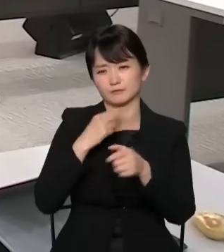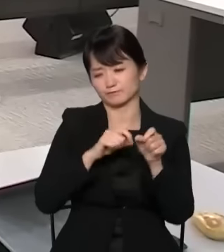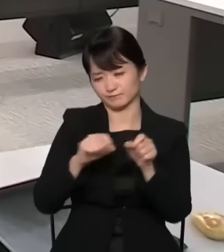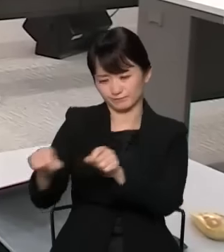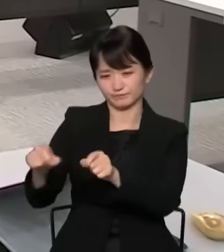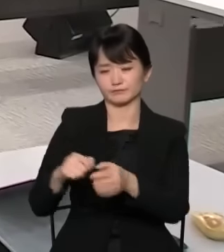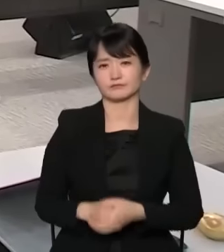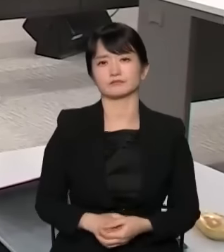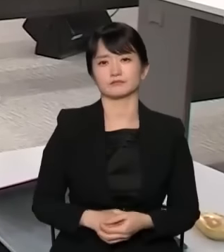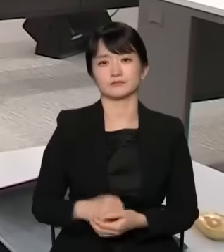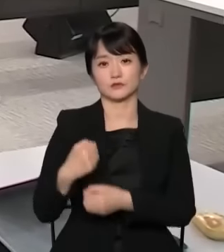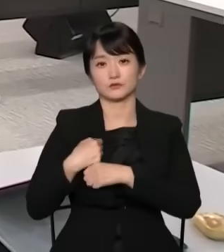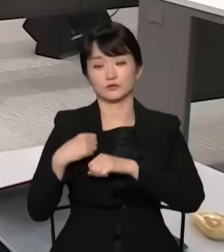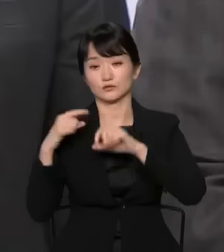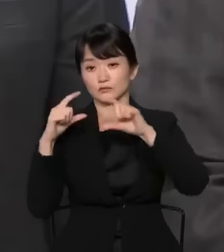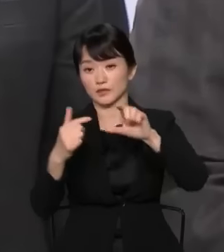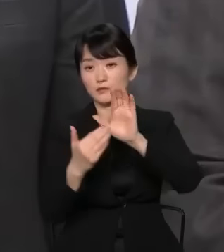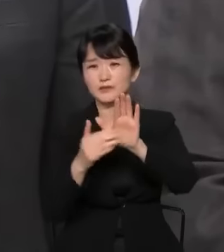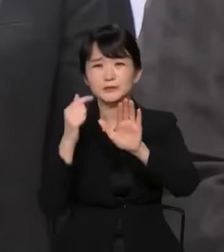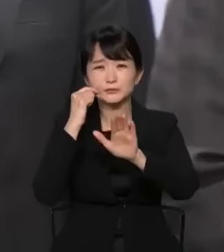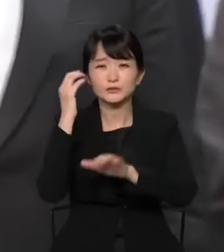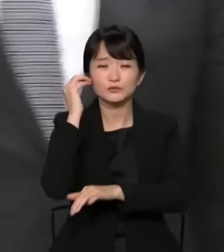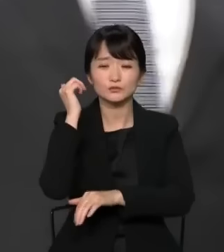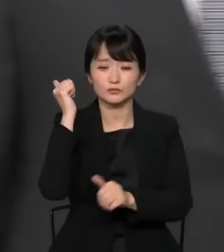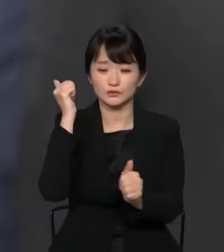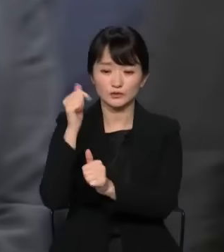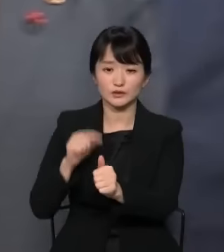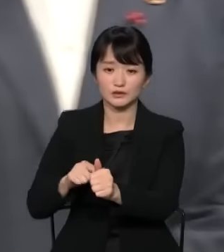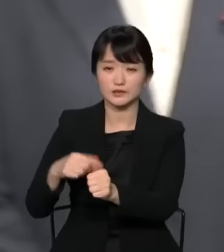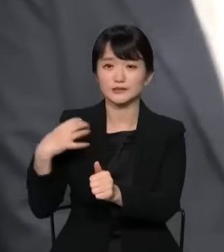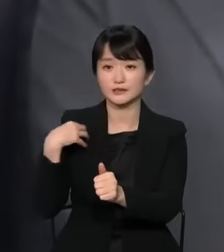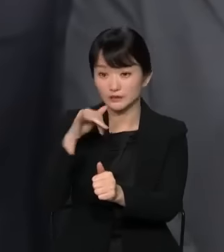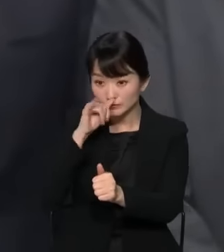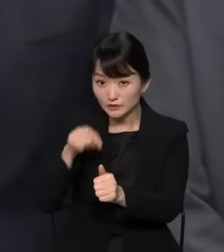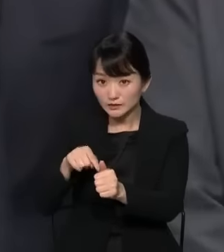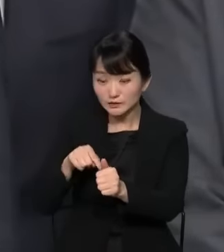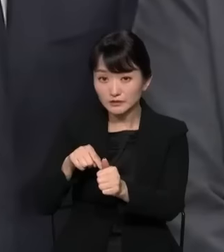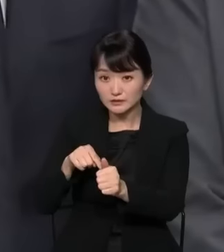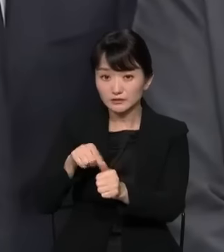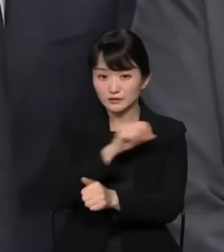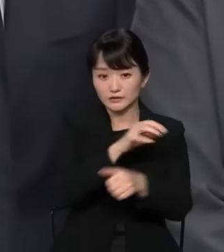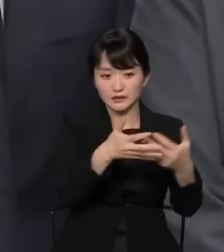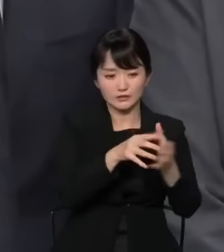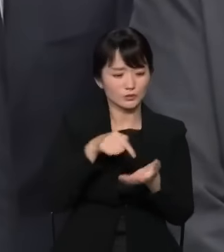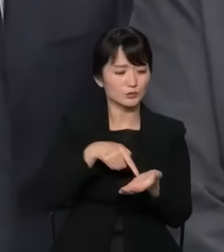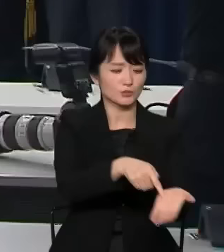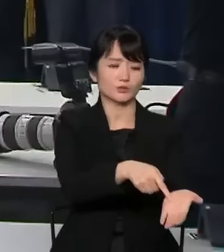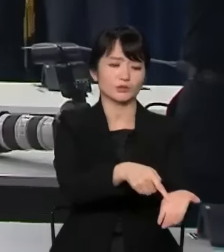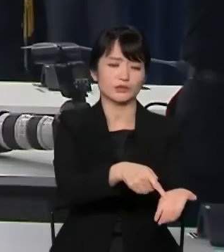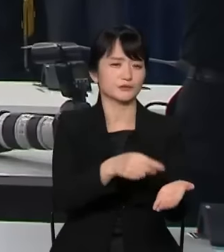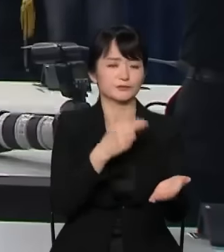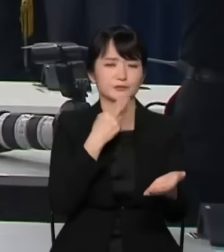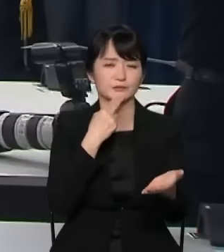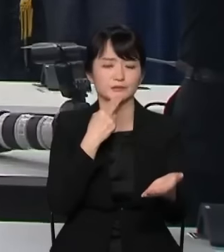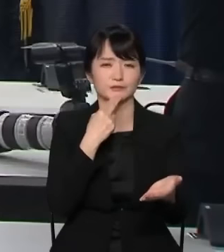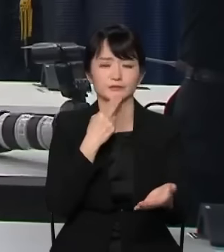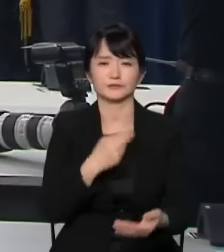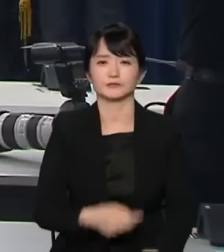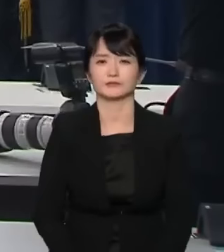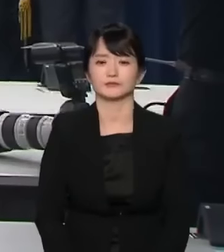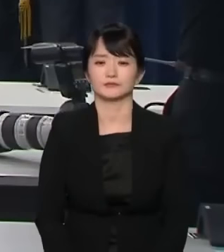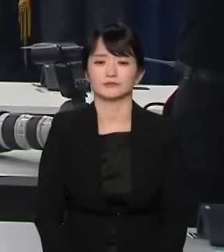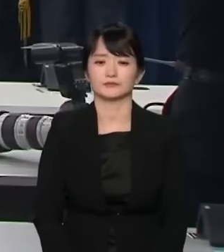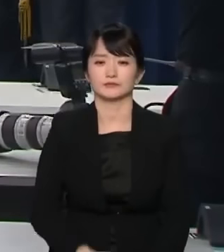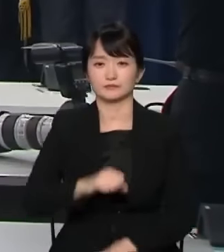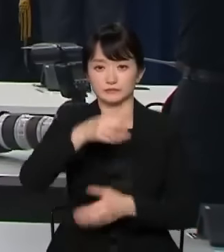못한 국무위원들에 대한 책임론까지 커지는데 이들의 요구안을 야당이 받아들일 가능성은 현재로선 낮습니다.